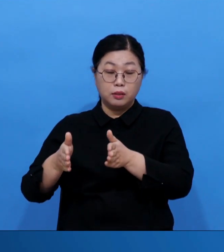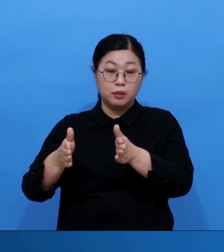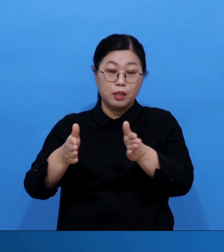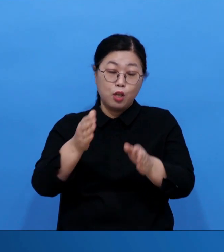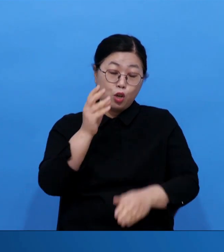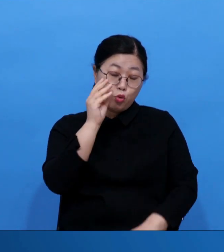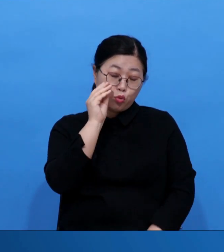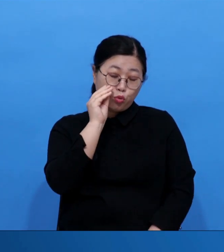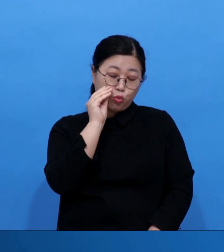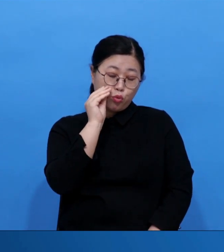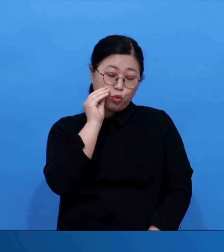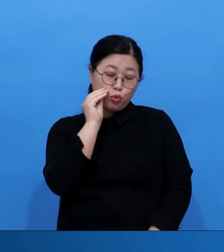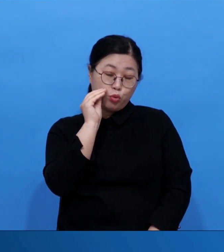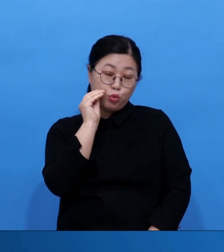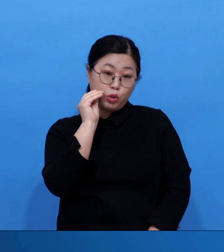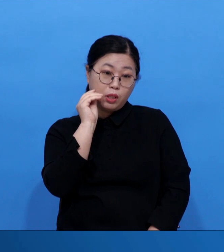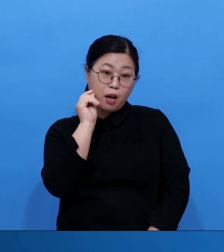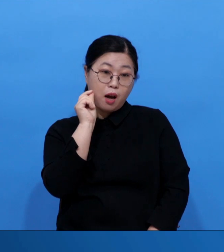가는 길